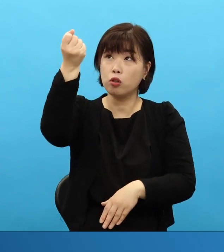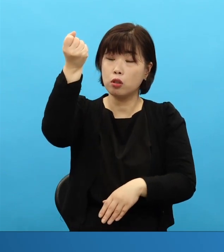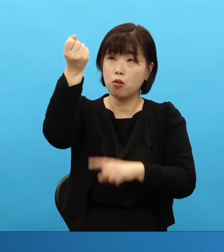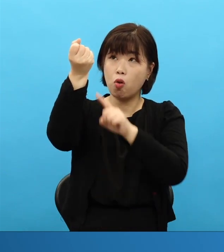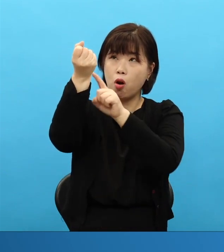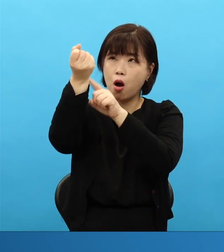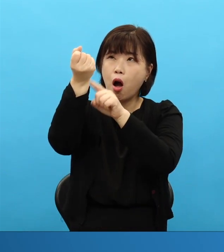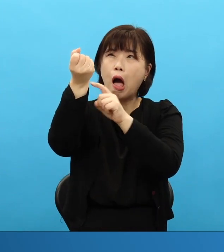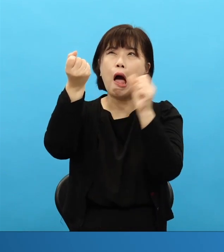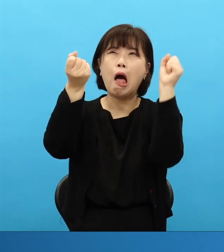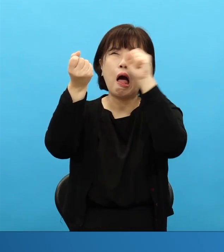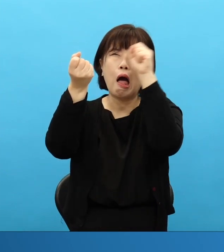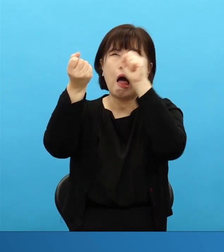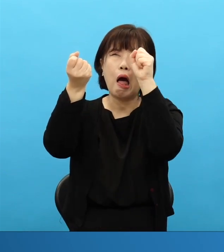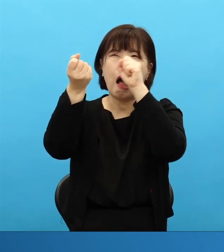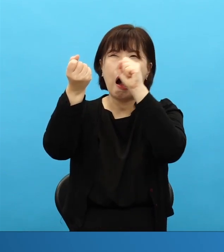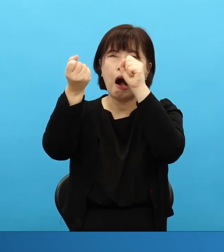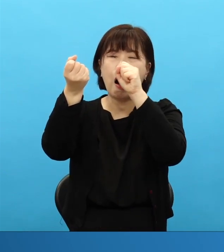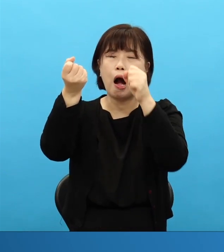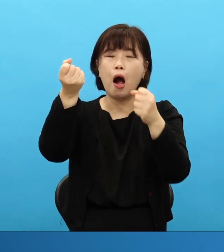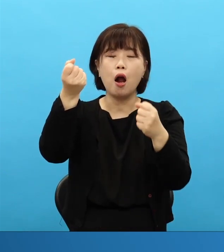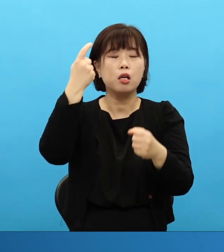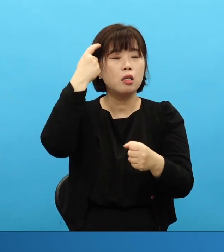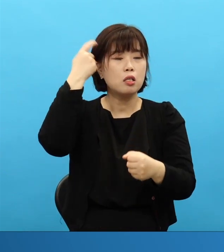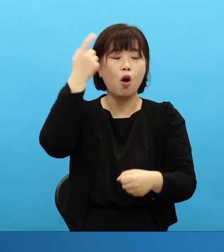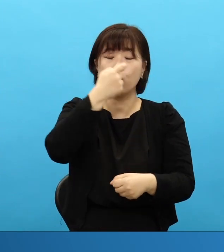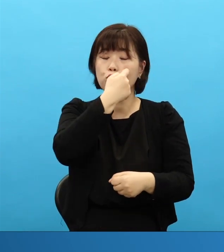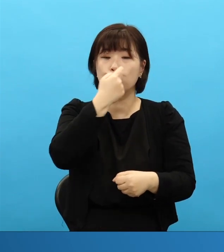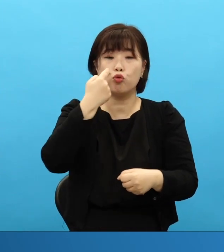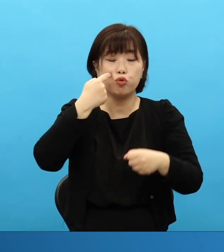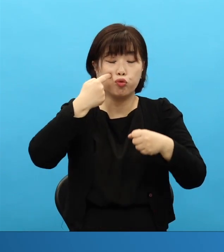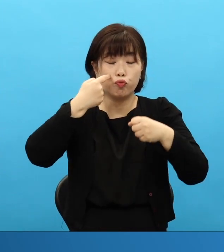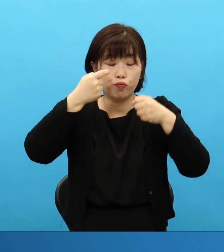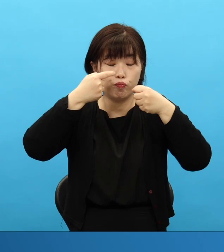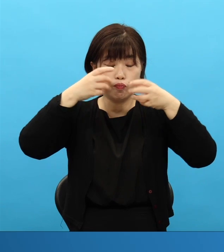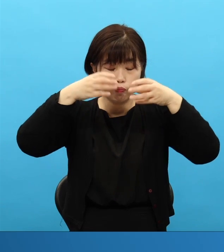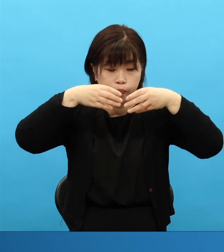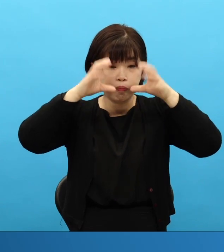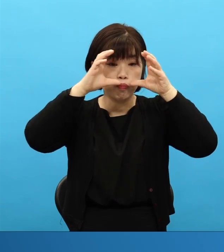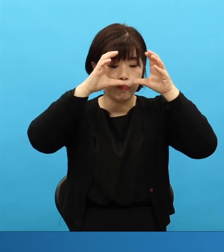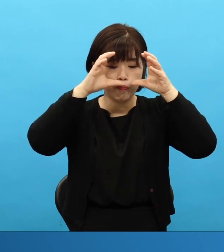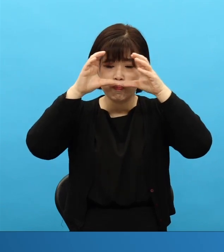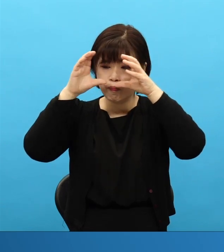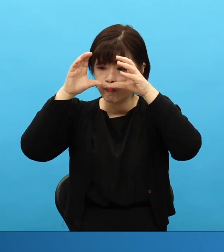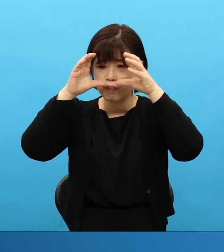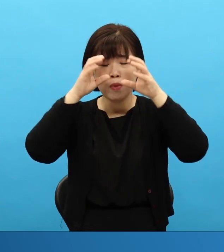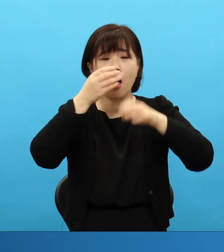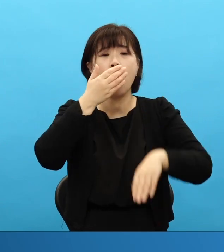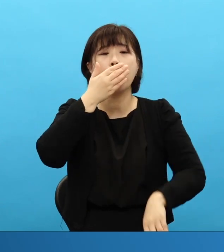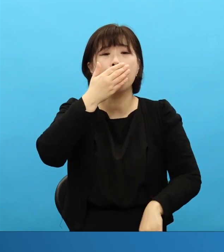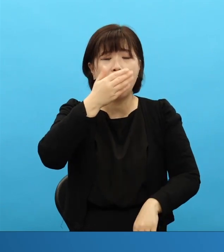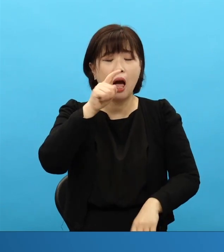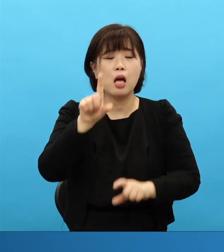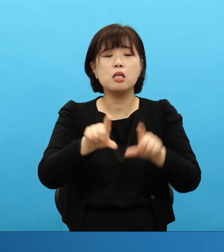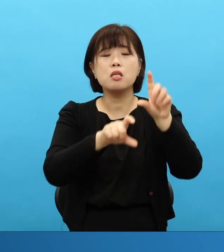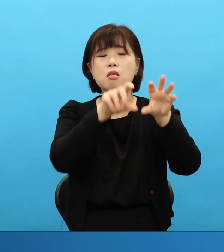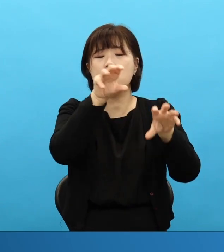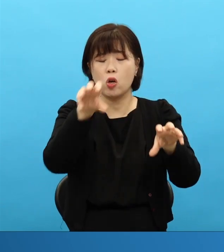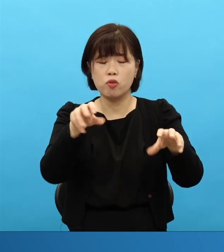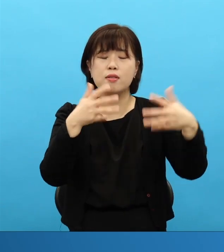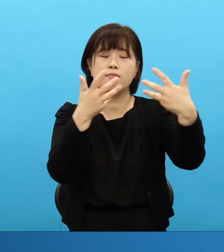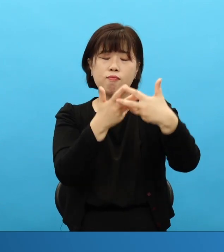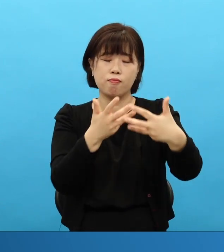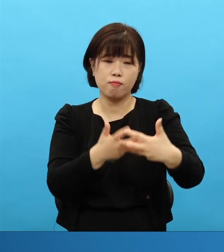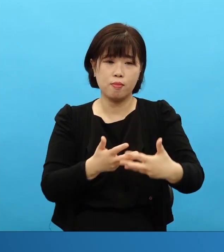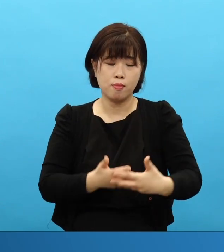보여요. The important things of God will be seen. 이게 이제 현장화 되는 겁니다. And that becomes field oriented. 이 쉽게